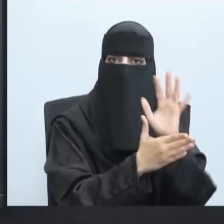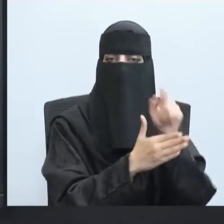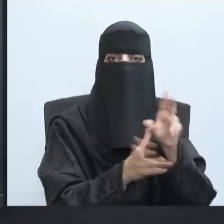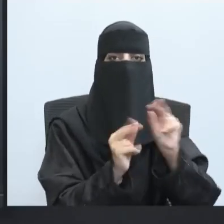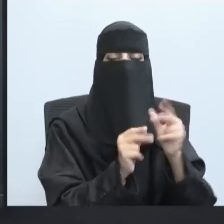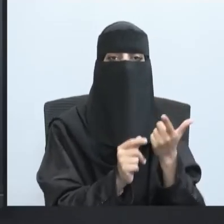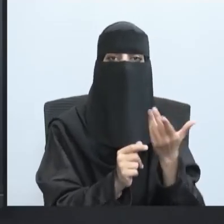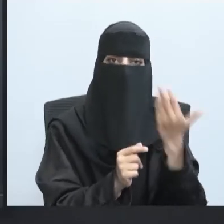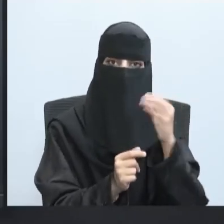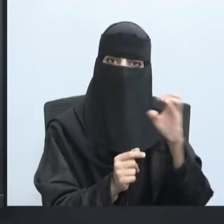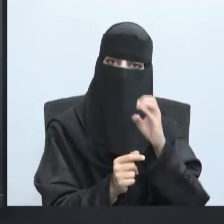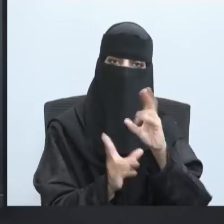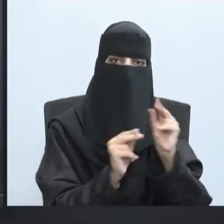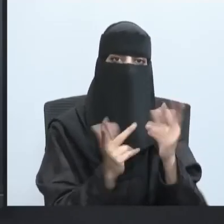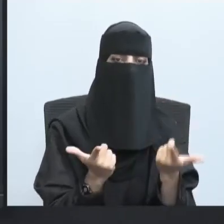الغازيه